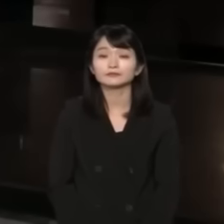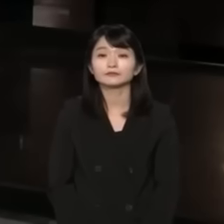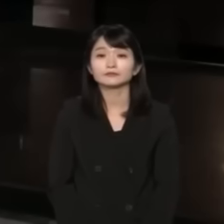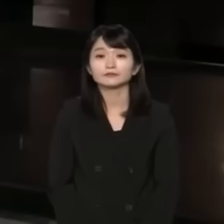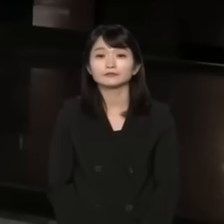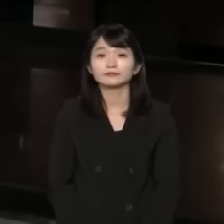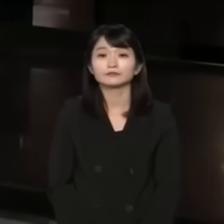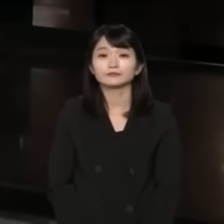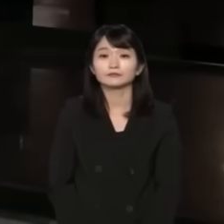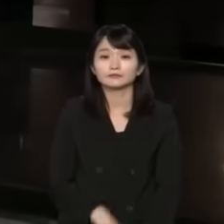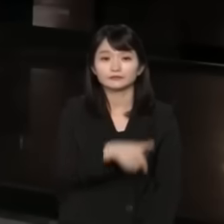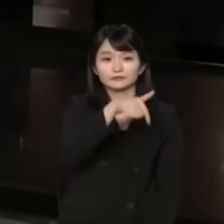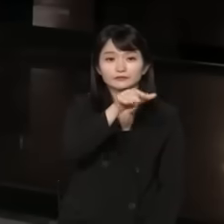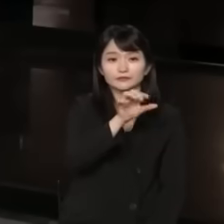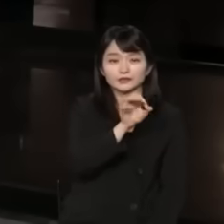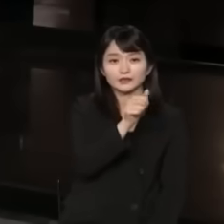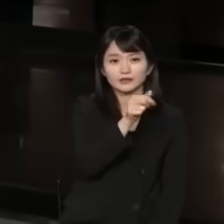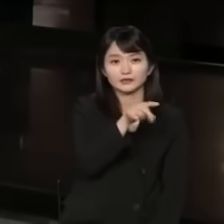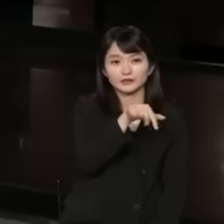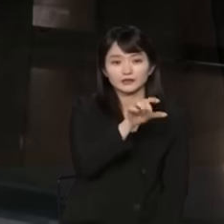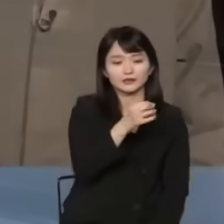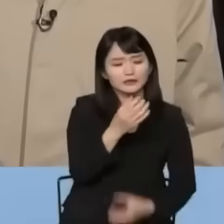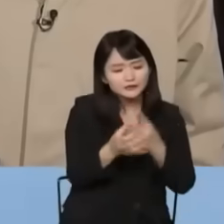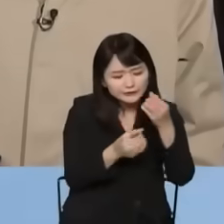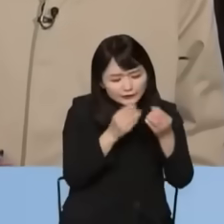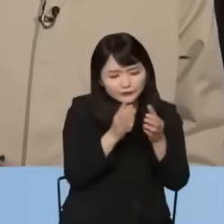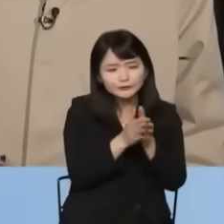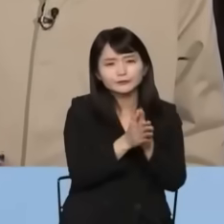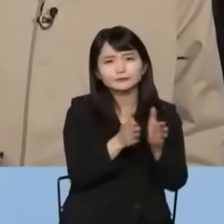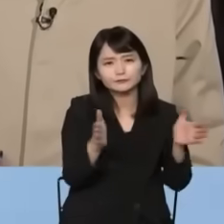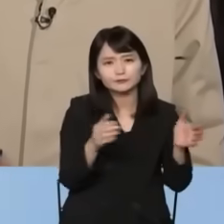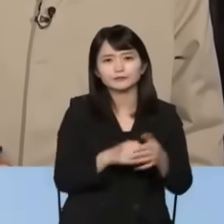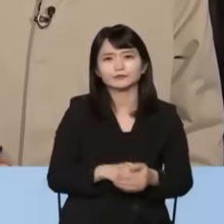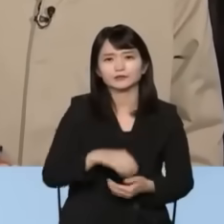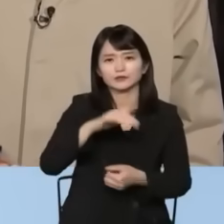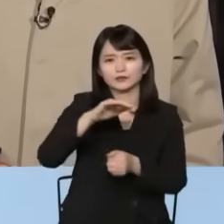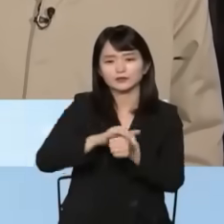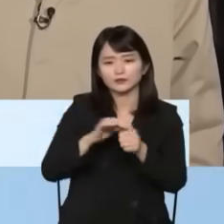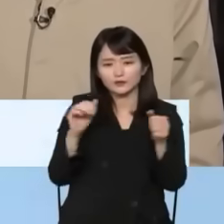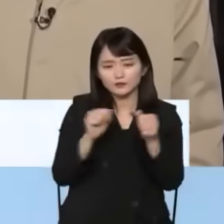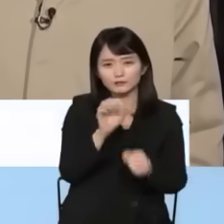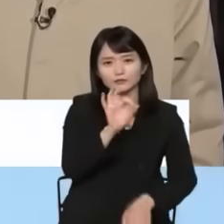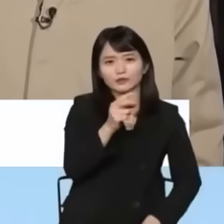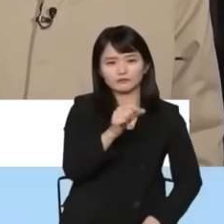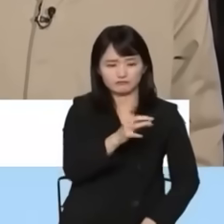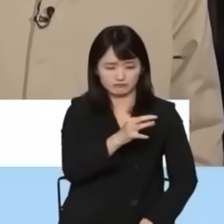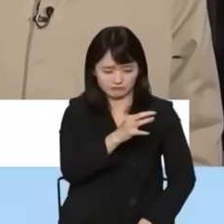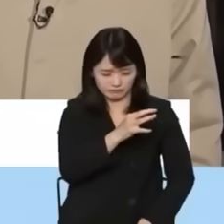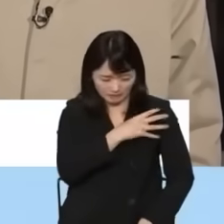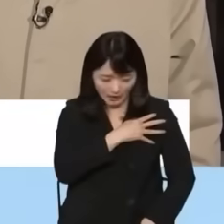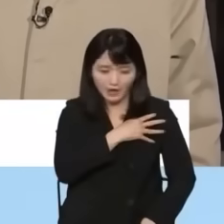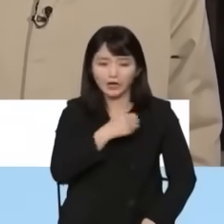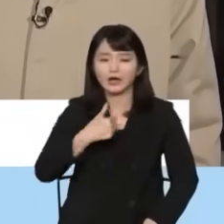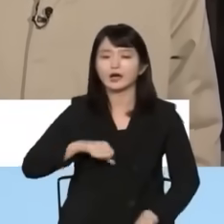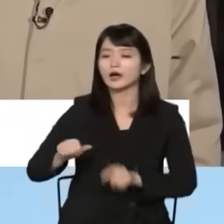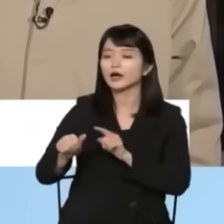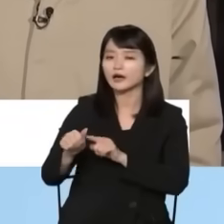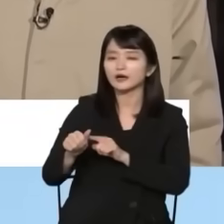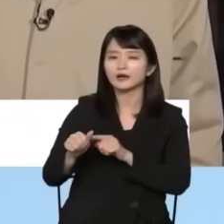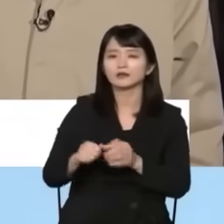네, 이 부분은 강혜경 씨 진술에서 시작된 의혹인데요. 경북 안동 지역 재력가 아들이 현재 대통령실